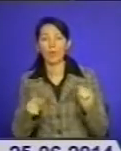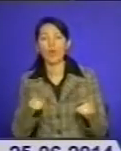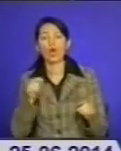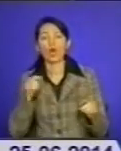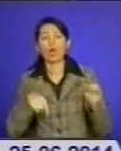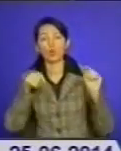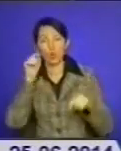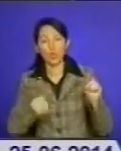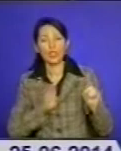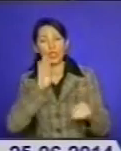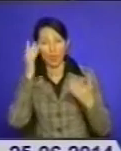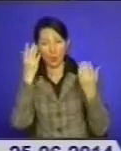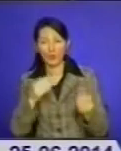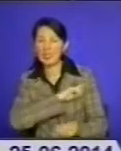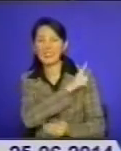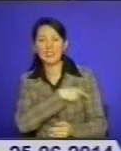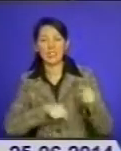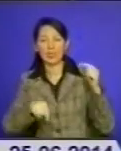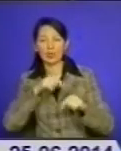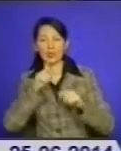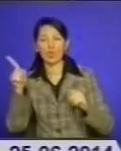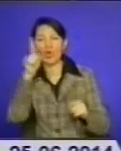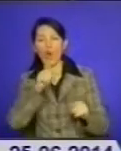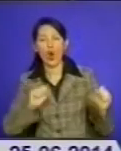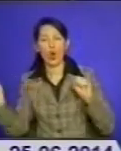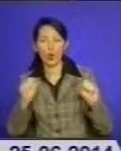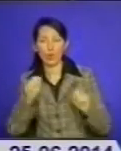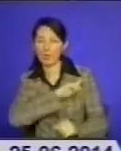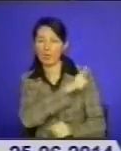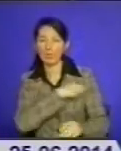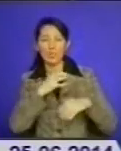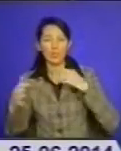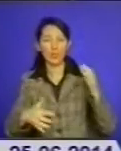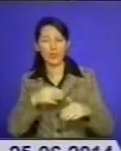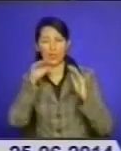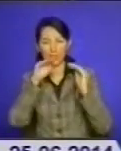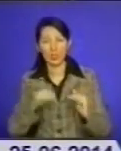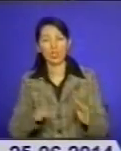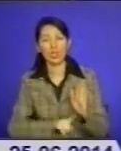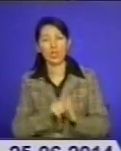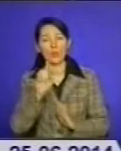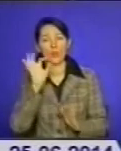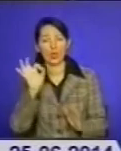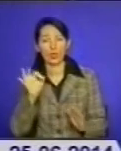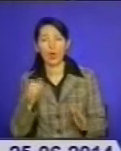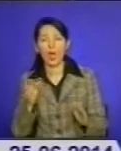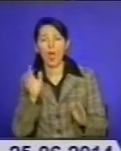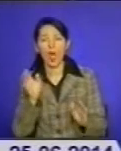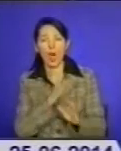дощі, грози, вранці та вдень місцями град, поривчастий східний вітер. Зниження температури повітря вночі 8-13,